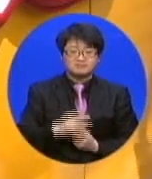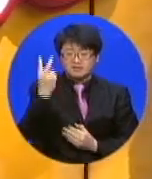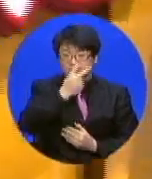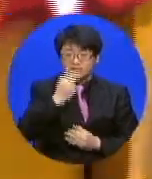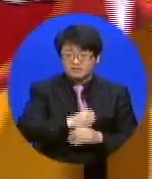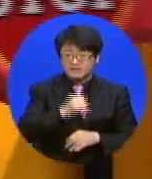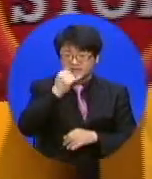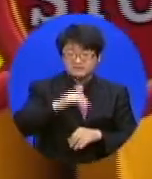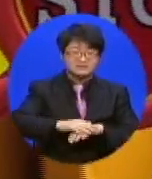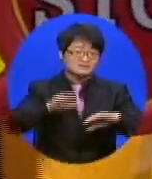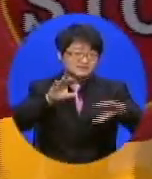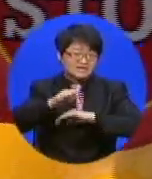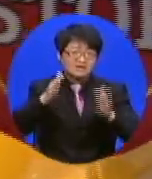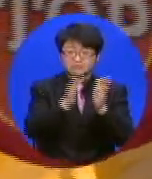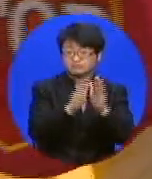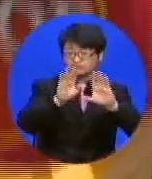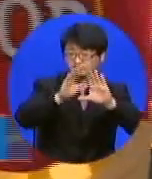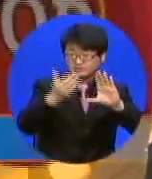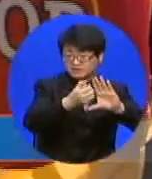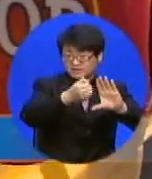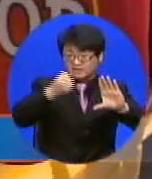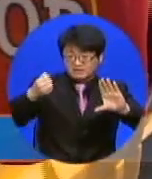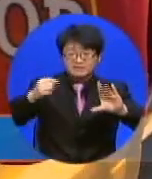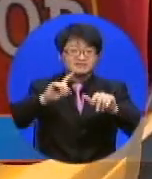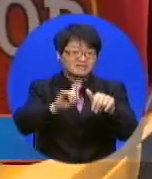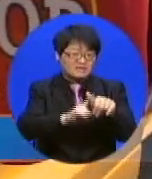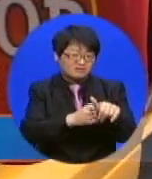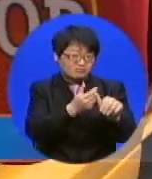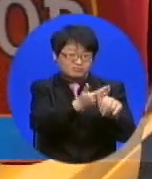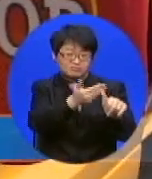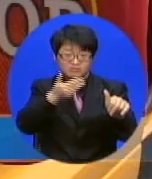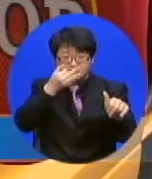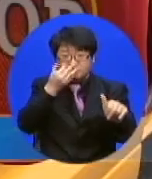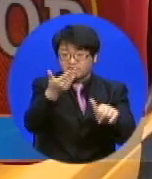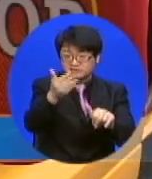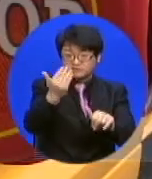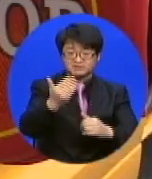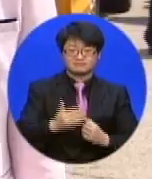보호기가 부착된 차량의 문을 열면 안내 문구가 자동으로 노출됩니다.